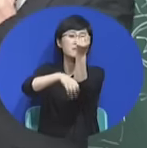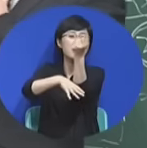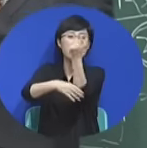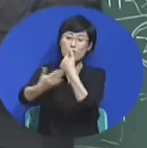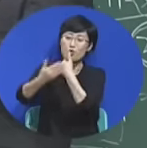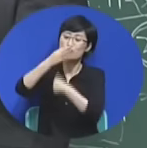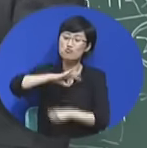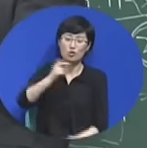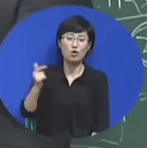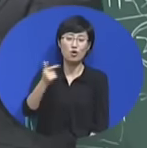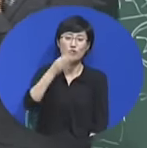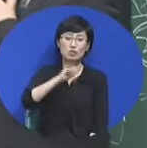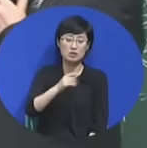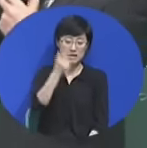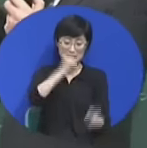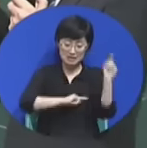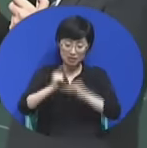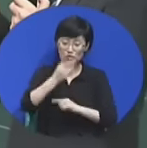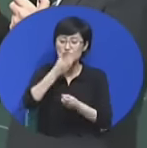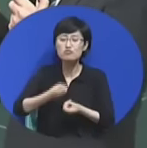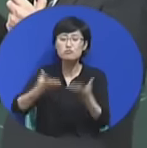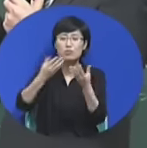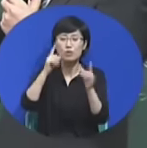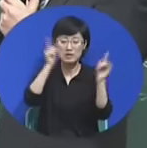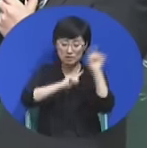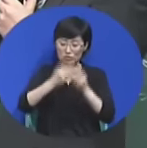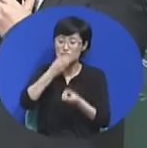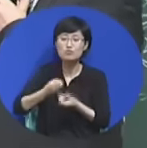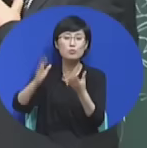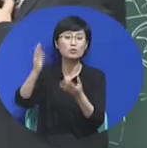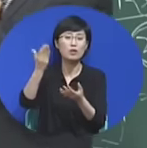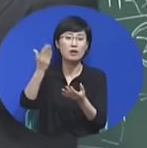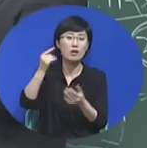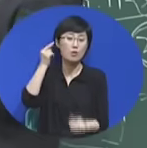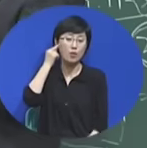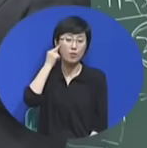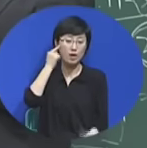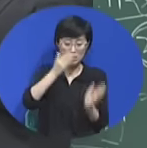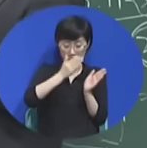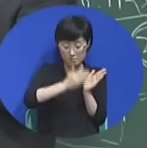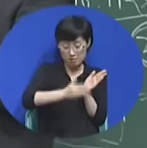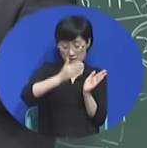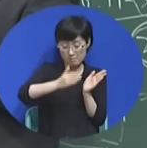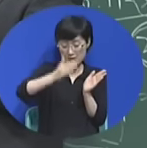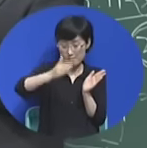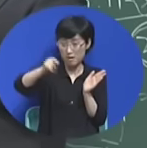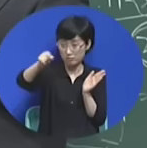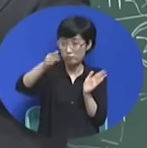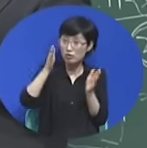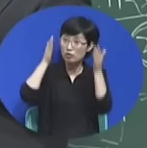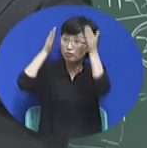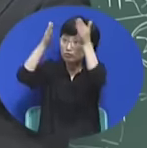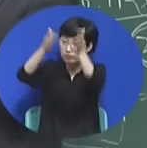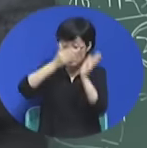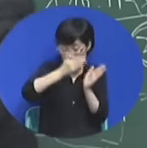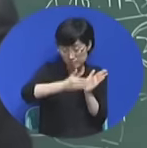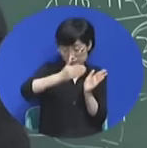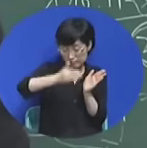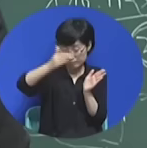축복이야. 왜 축복이 되겠습니까? 为什么能成为祝福? 예? 우리를 일로 이끌어가는 뭐요? 처음보다 중요한